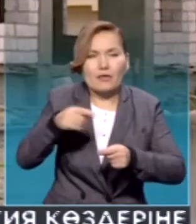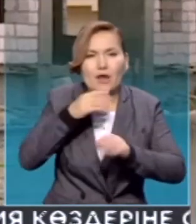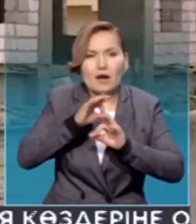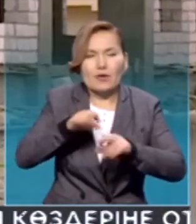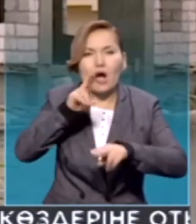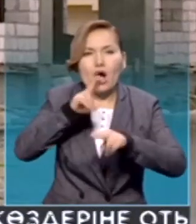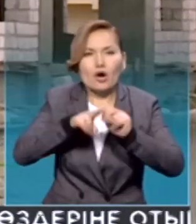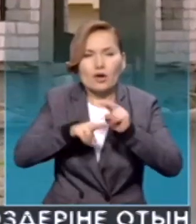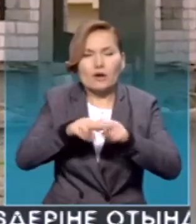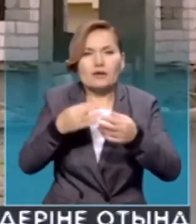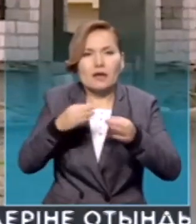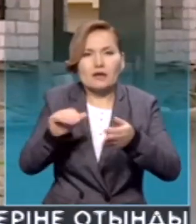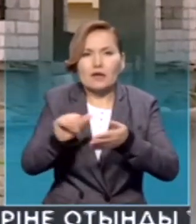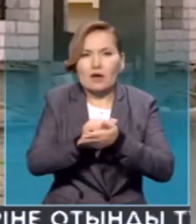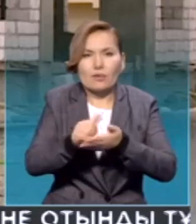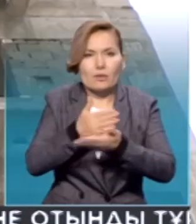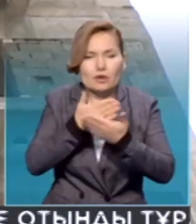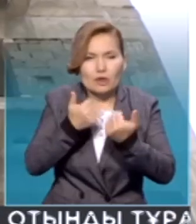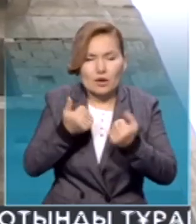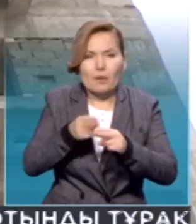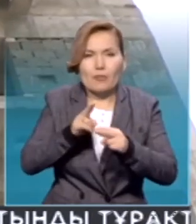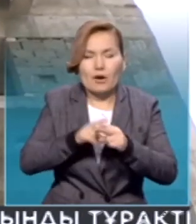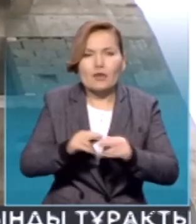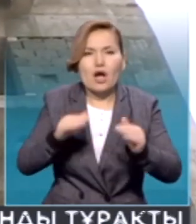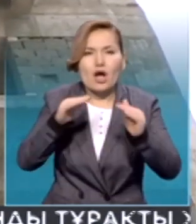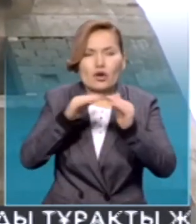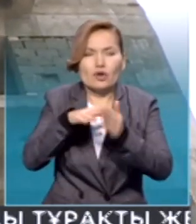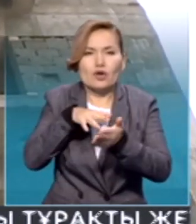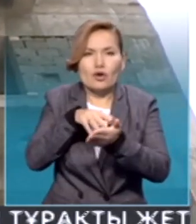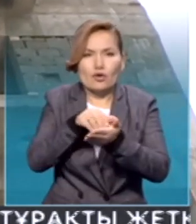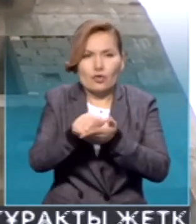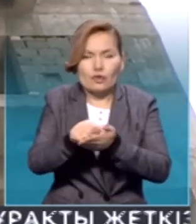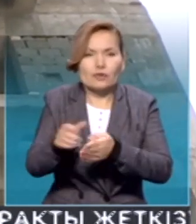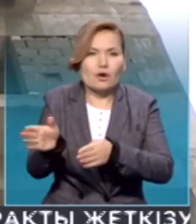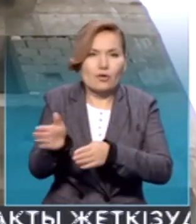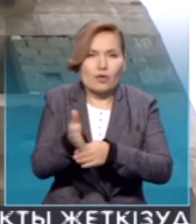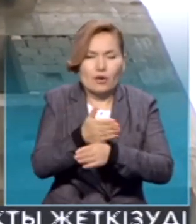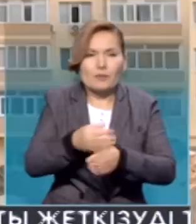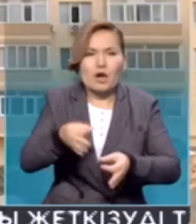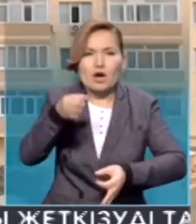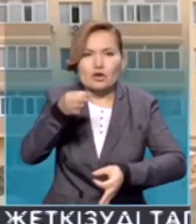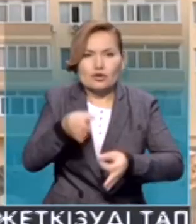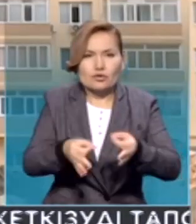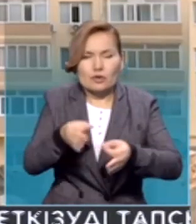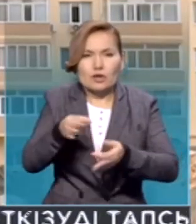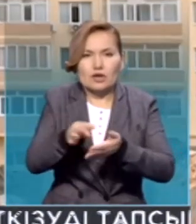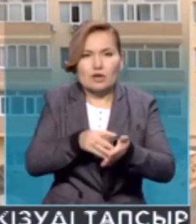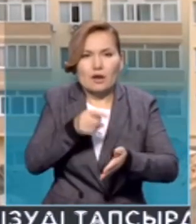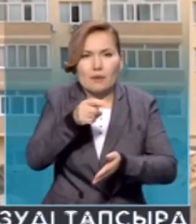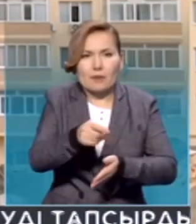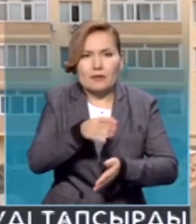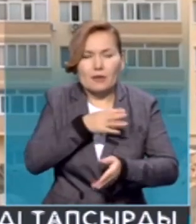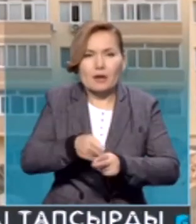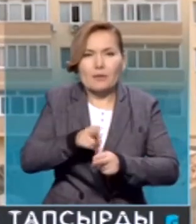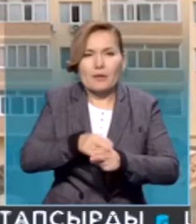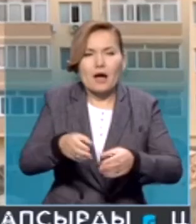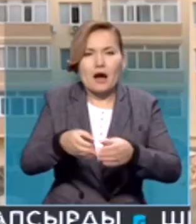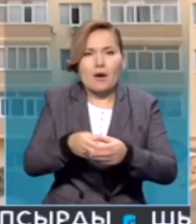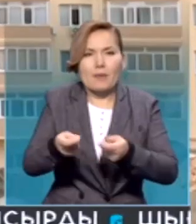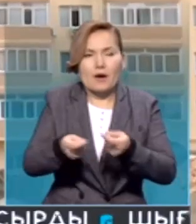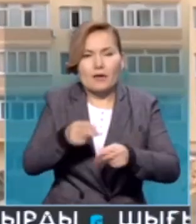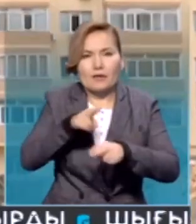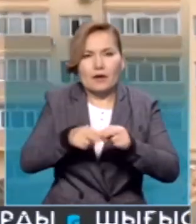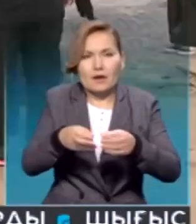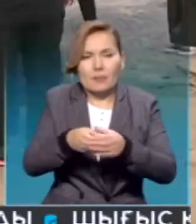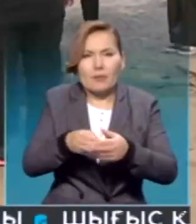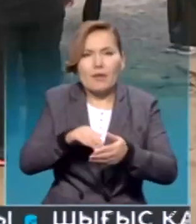құрылыстың рұқсат құжаттары жоқ. Сол себепті нысан өз бетімен салынған құрылыс деп танылып, сотқа шағым түсірілді. Ал мердігер компанияның басшысы